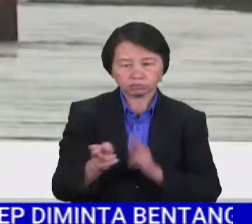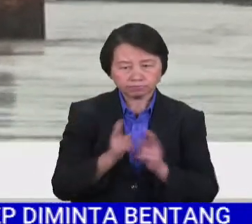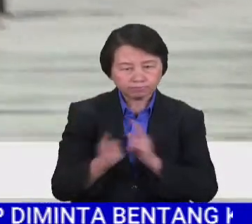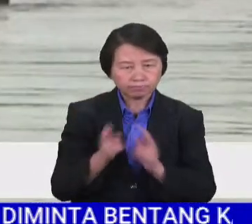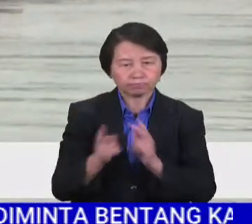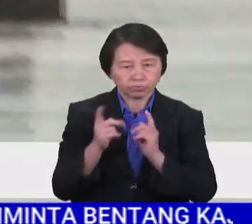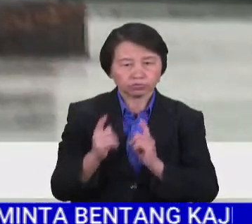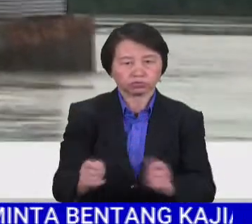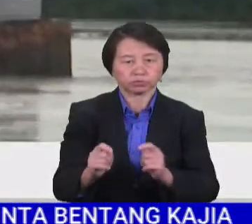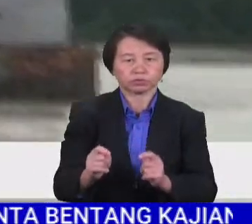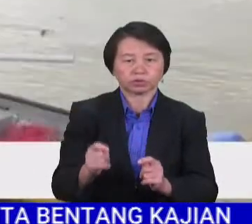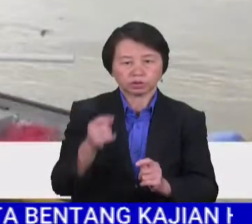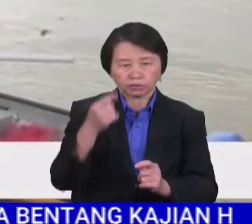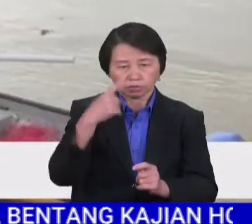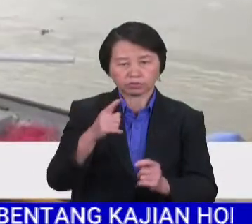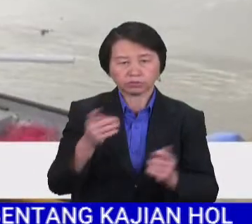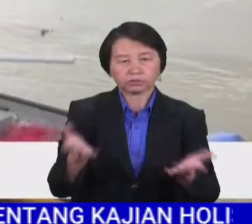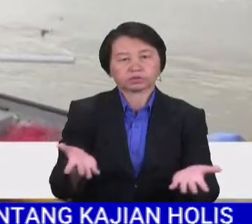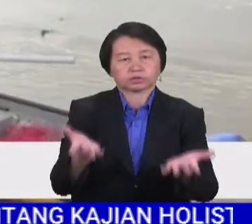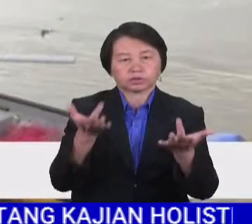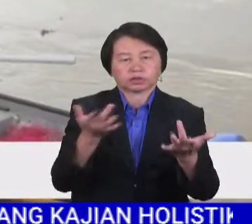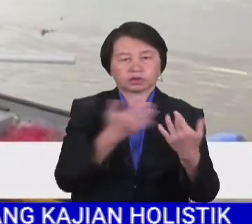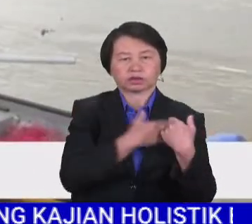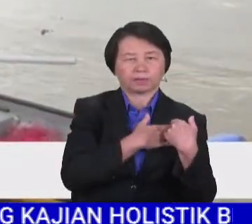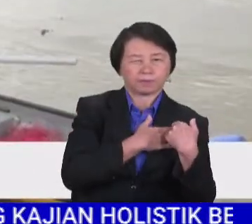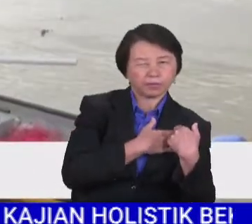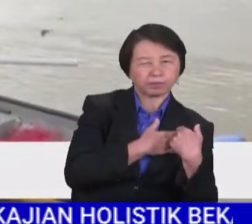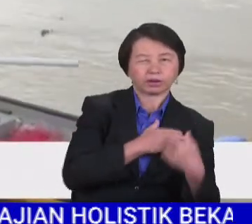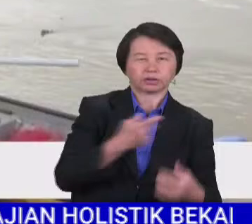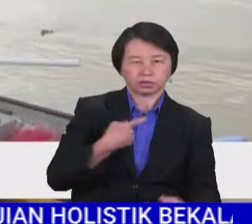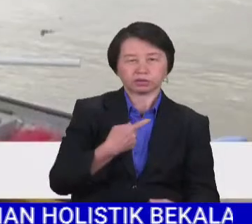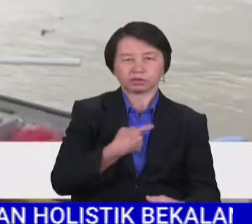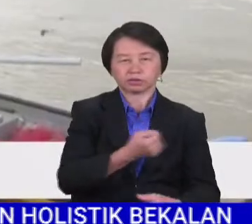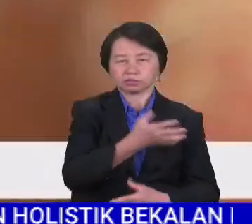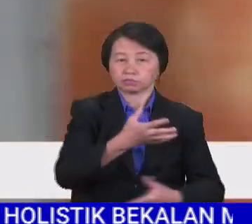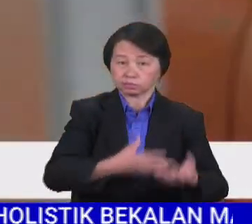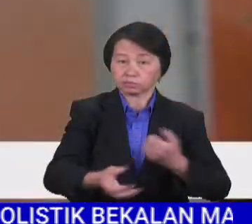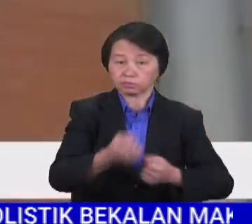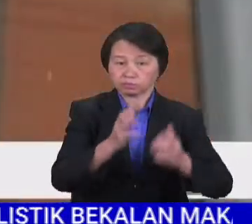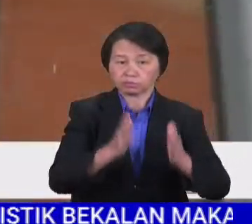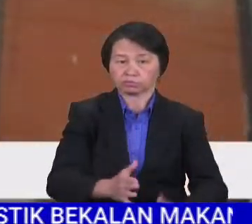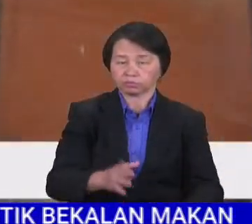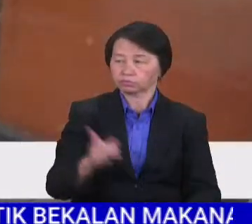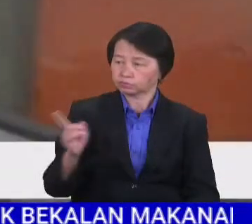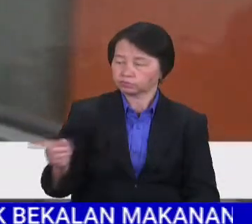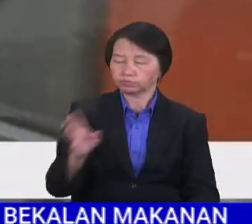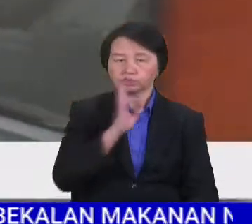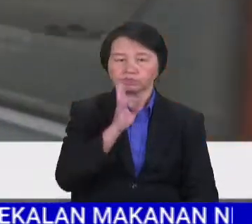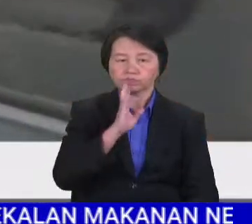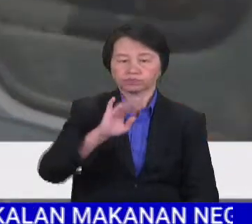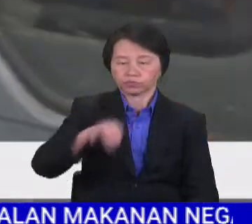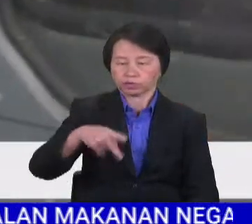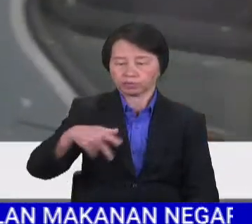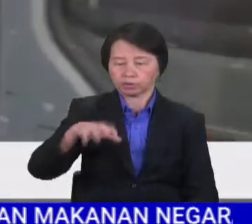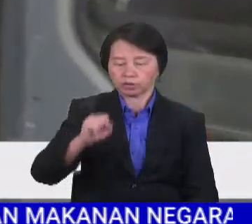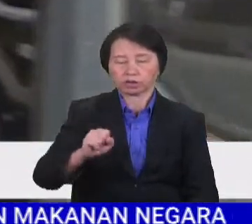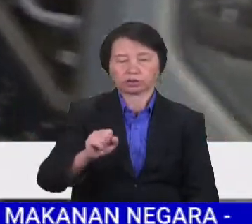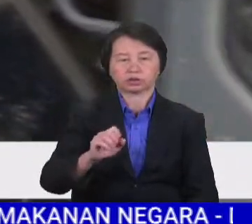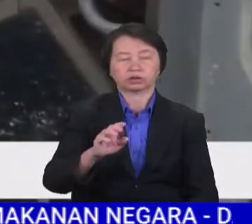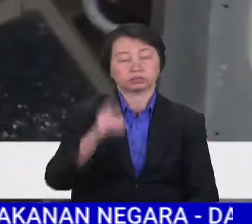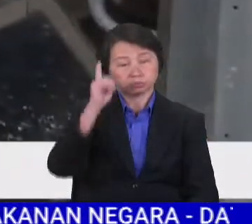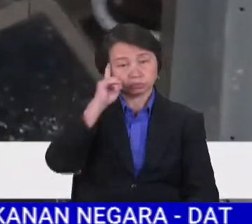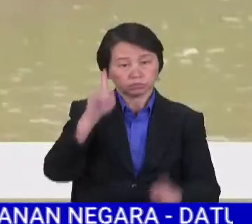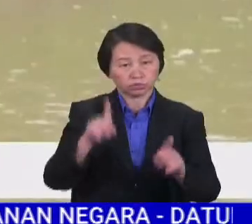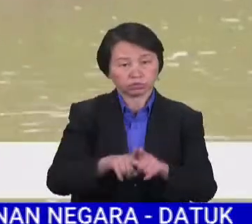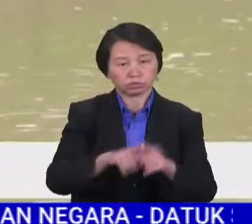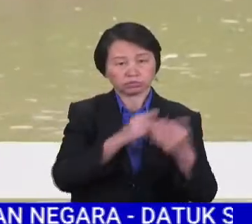sedaya upaya untuk memperoleh meringankan sedikit beban nelayan dalaman itu urusan maklumkan GPS daerah boat juga